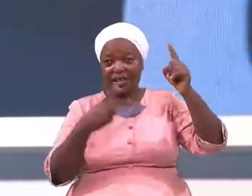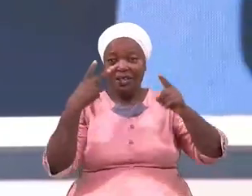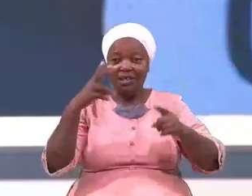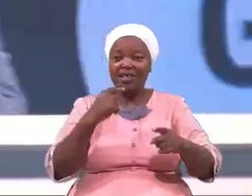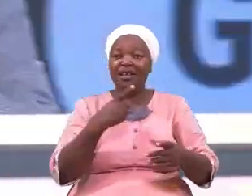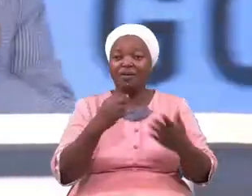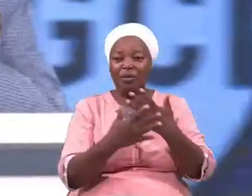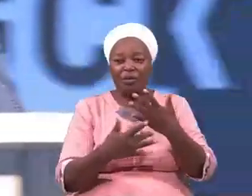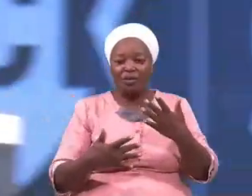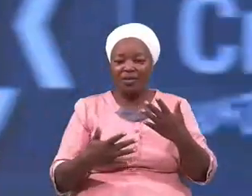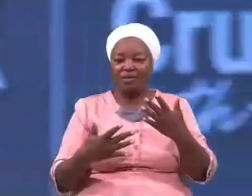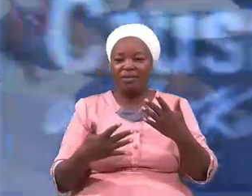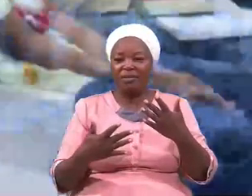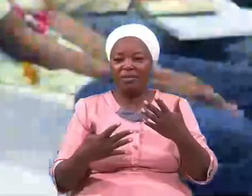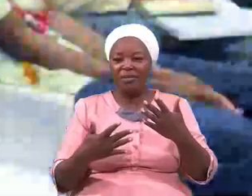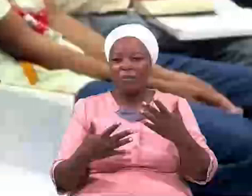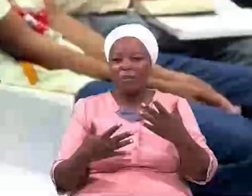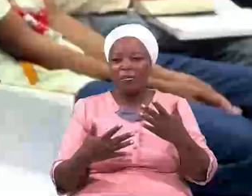Je verrai le sang.